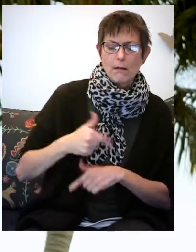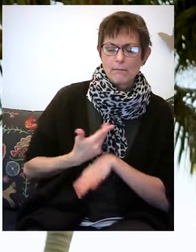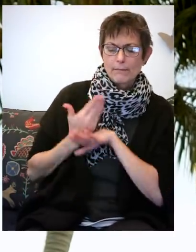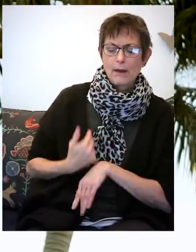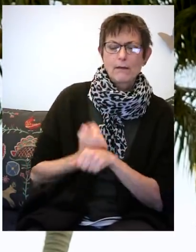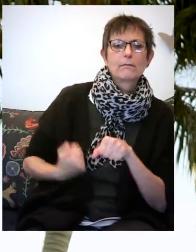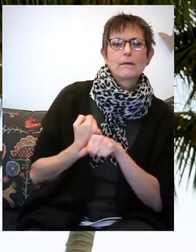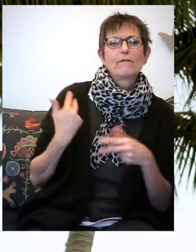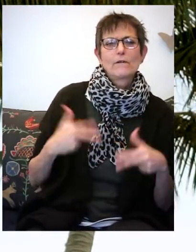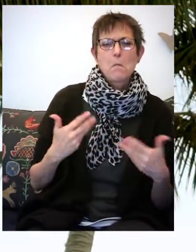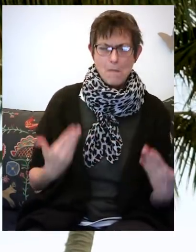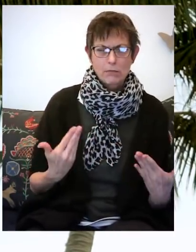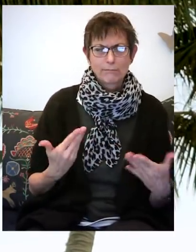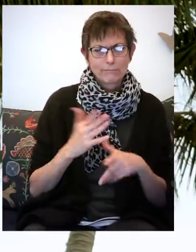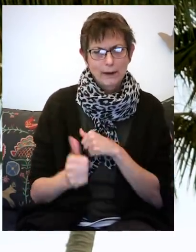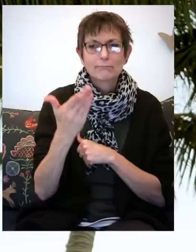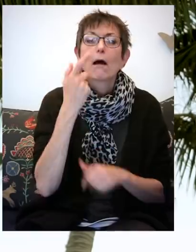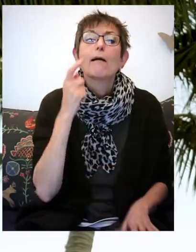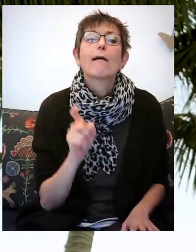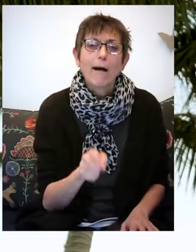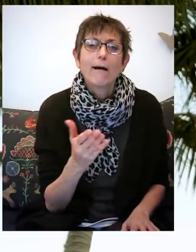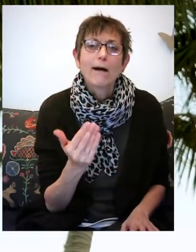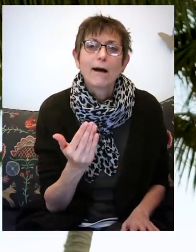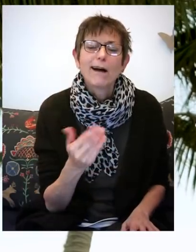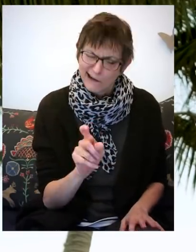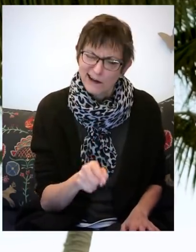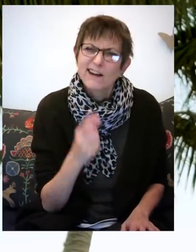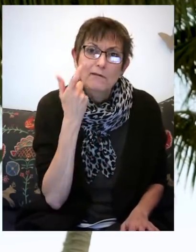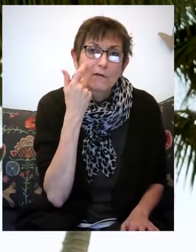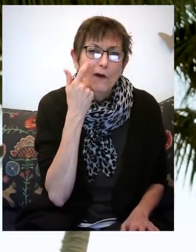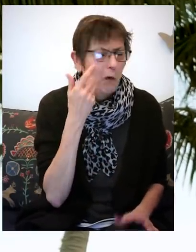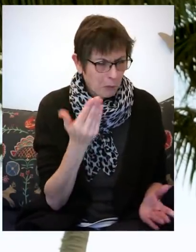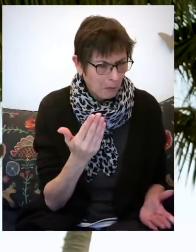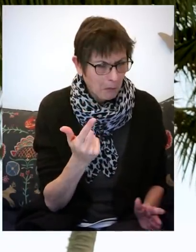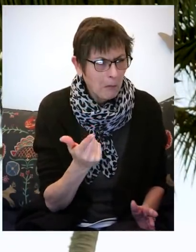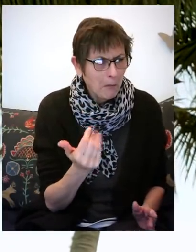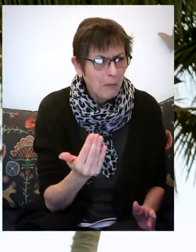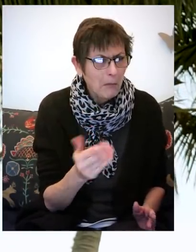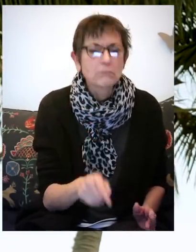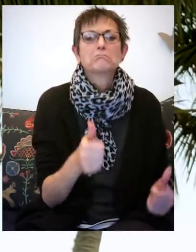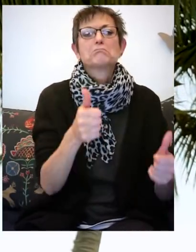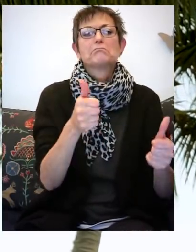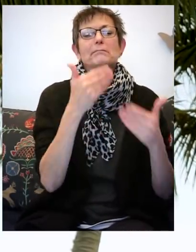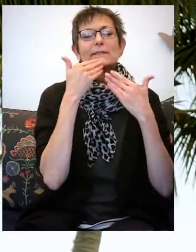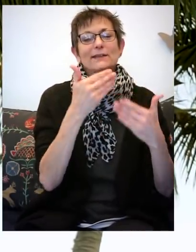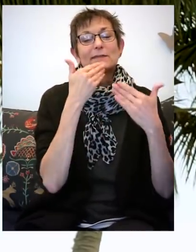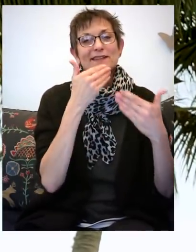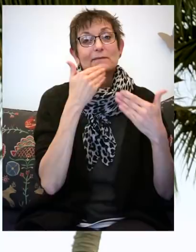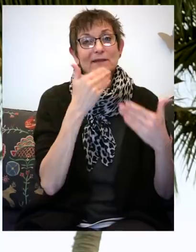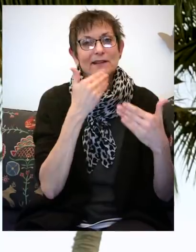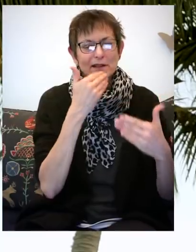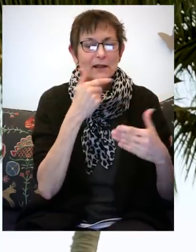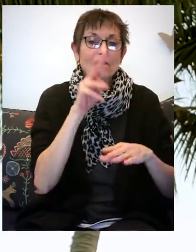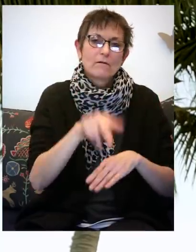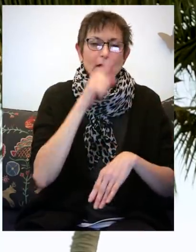mal. Super, merci beaucoup si vous l'avez fait, c'est du soutien moins cher qu'un Tipeee et ça aide à ne pas se rater. Je ferai sûrement une vidéo suite à celle-ci le 7 mars,